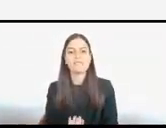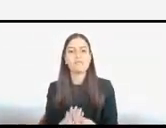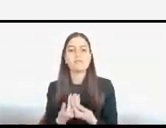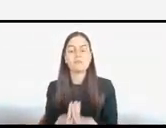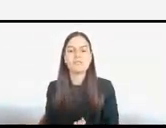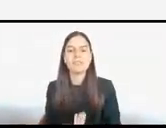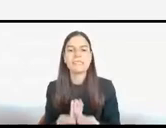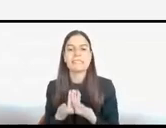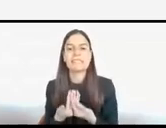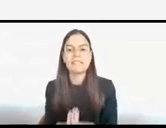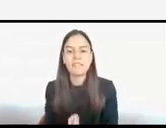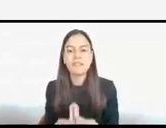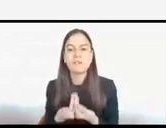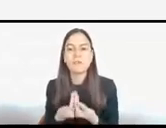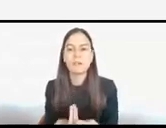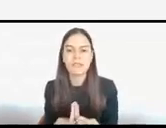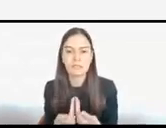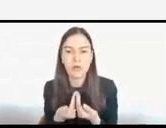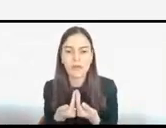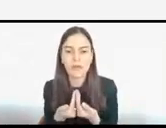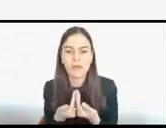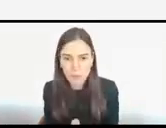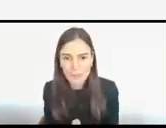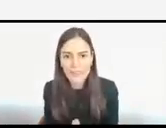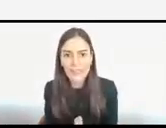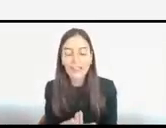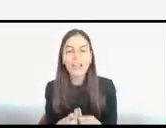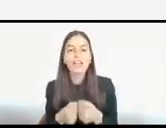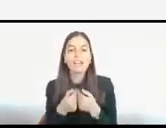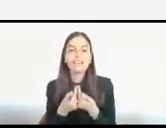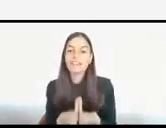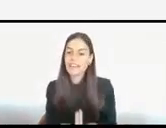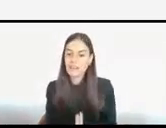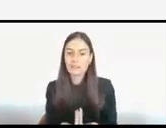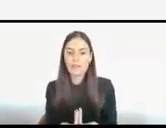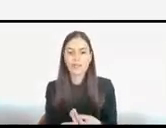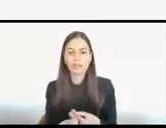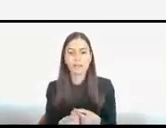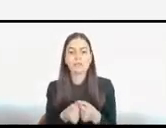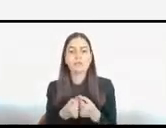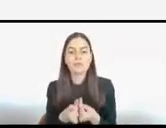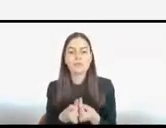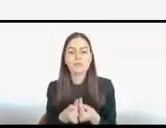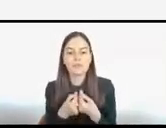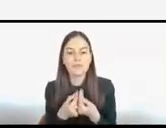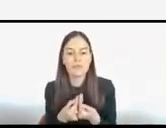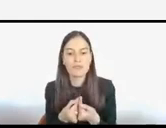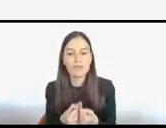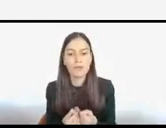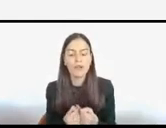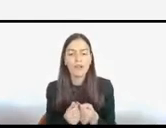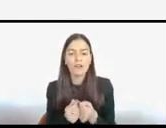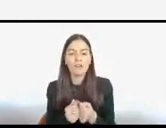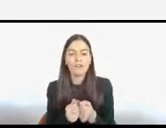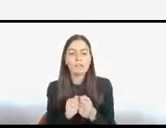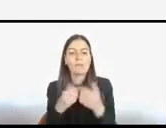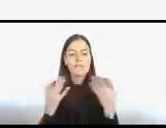SCPI, c'est une société civile de placement immobilier, très souvent gérée par une société de